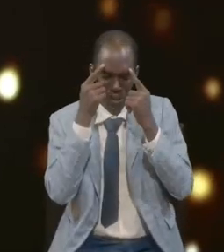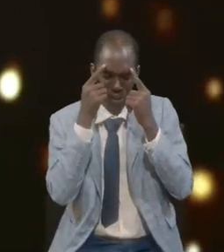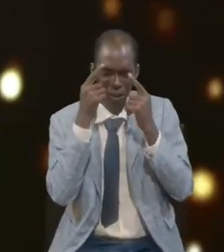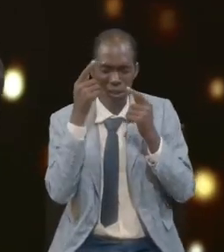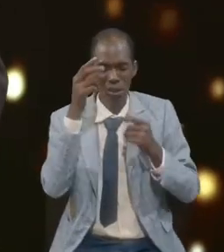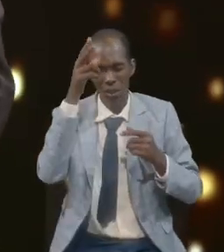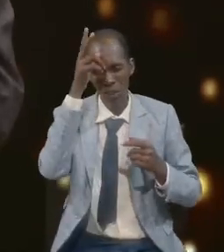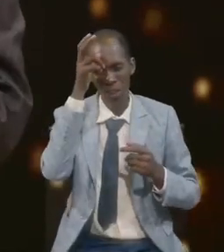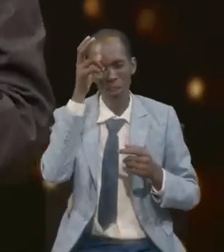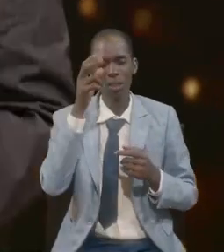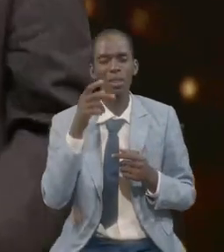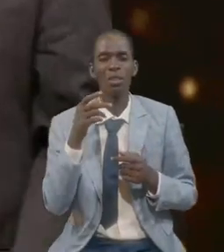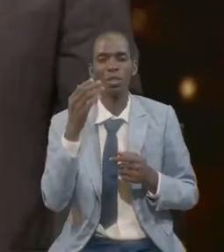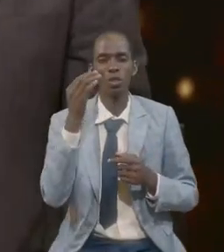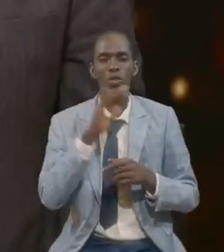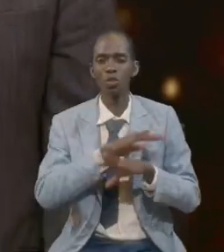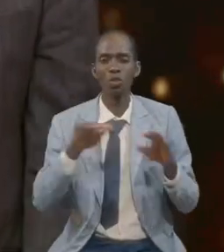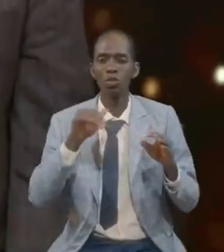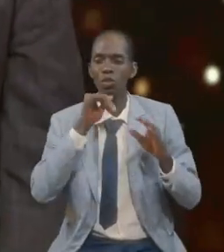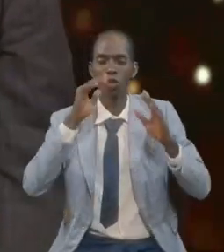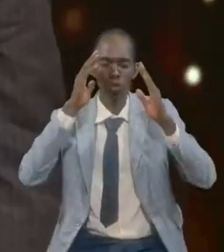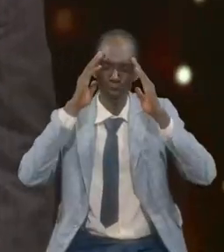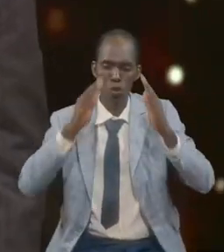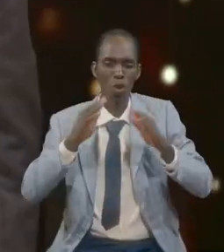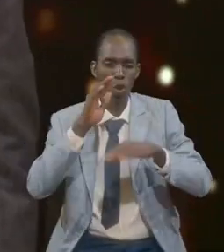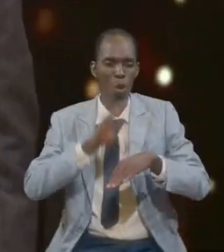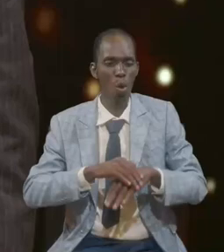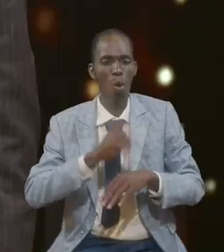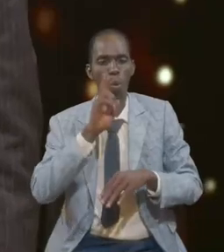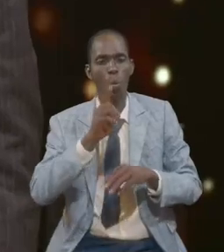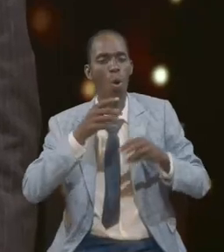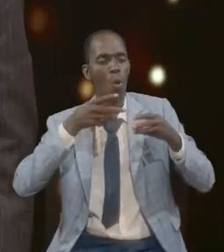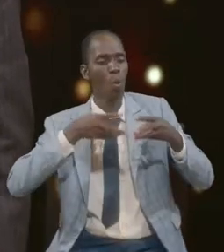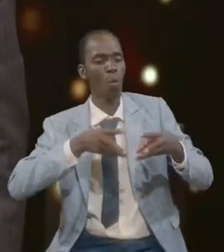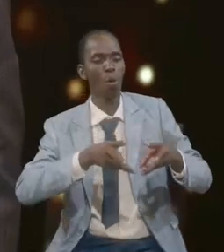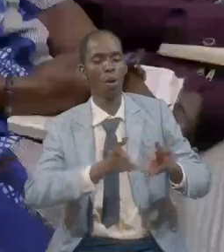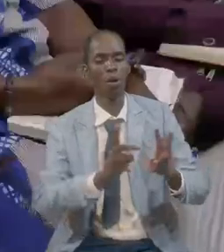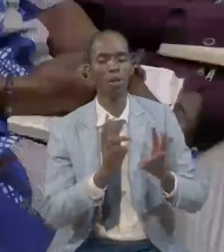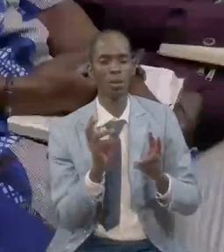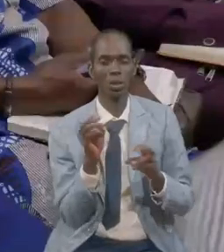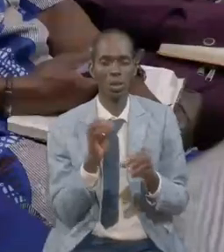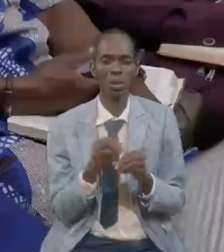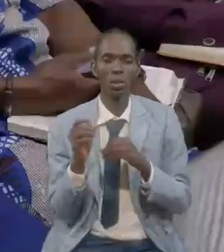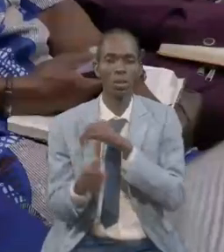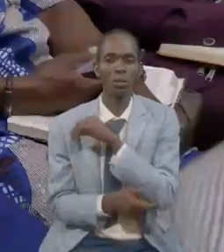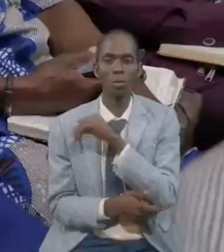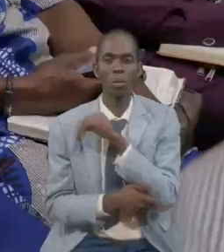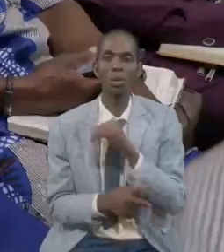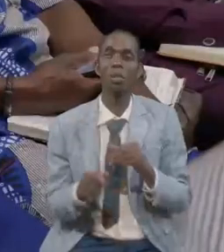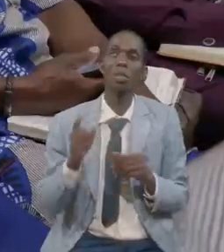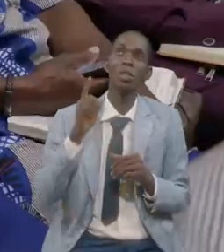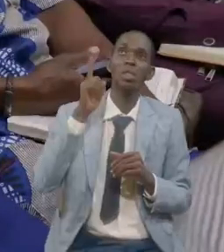le tentateur, ne se concentre pas sur une seule direction de tentation. Il